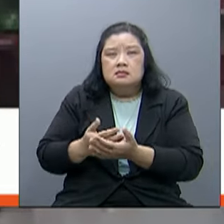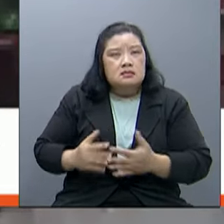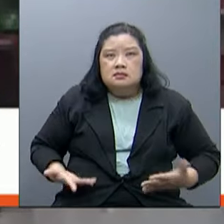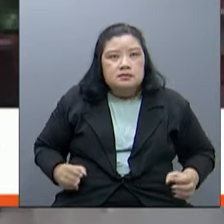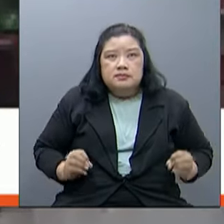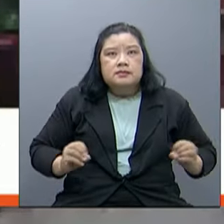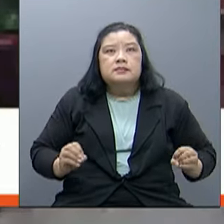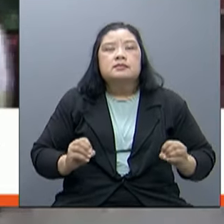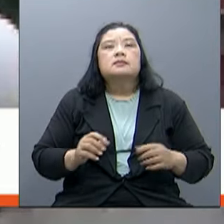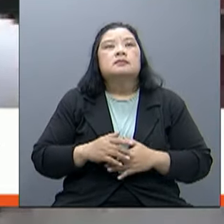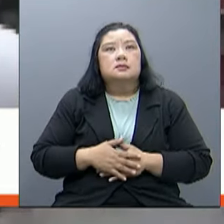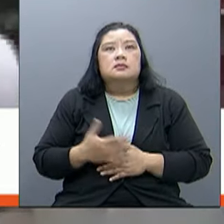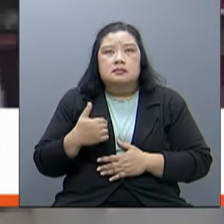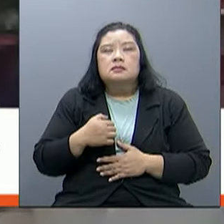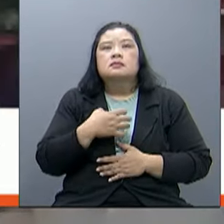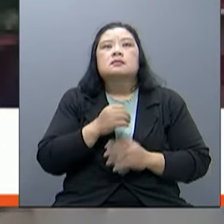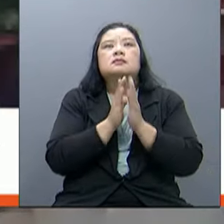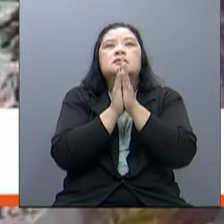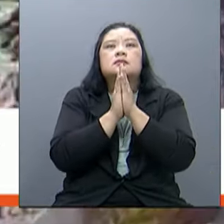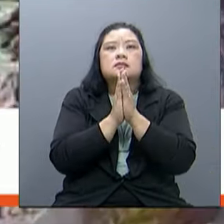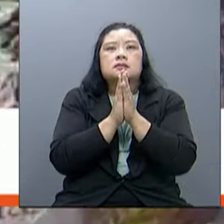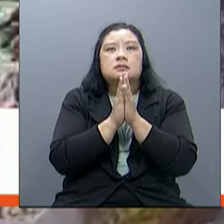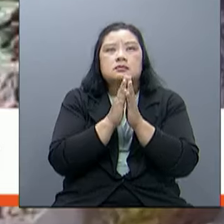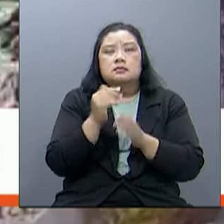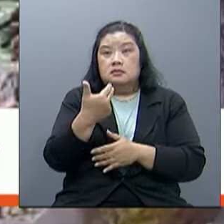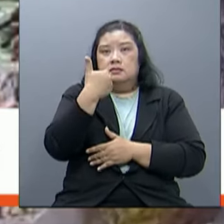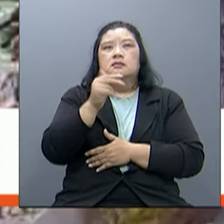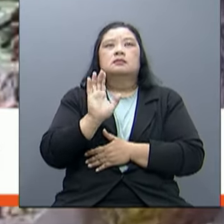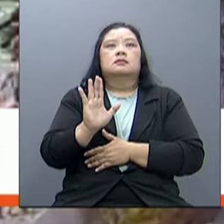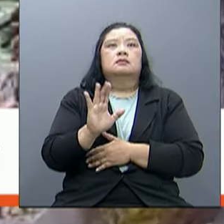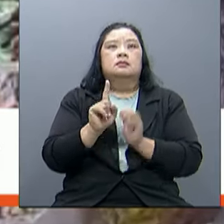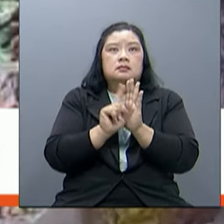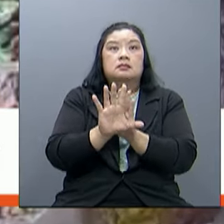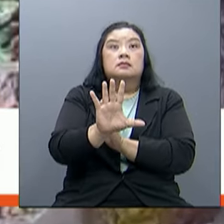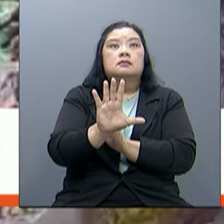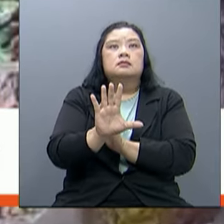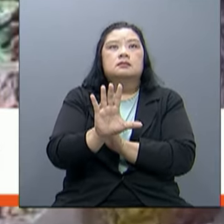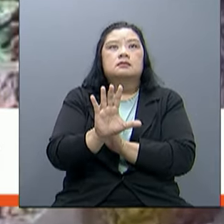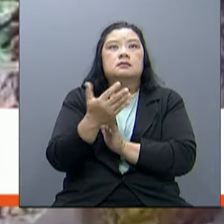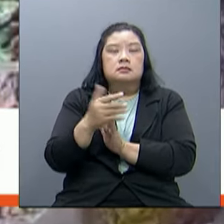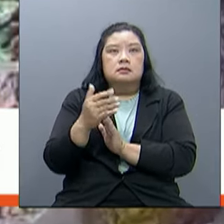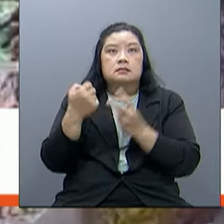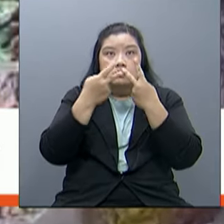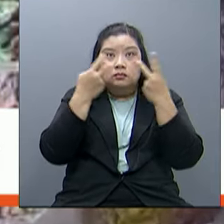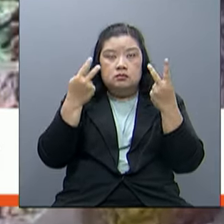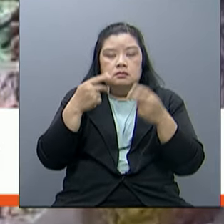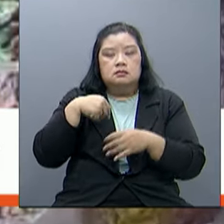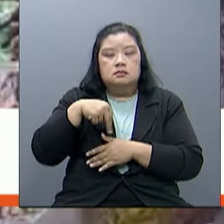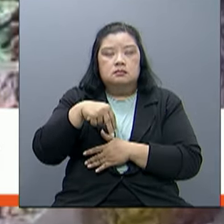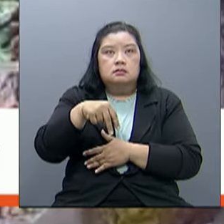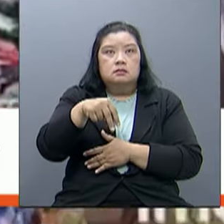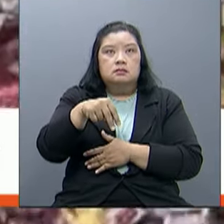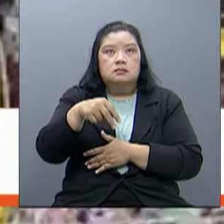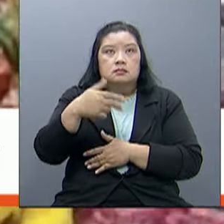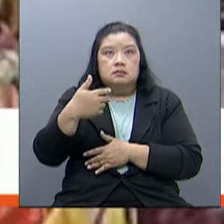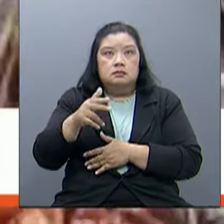คะและพยายามจะร้องขอไม่ให้ยิงเวลาผ่านไป5นาทีค่ะก่อนที่ผู้ก่อเหตุจะเดินออกจากร้านหันมาใช้อ